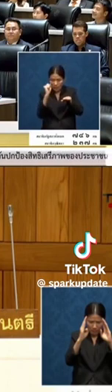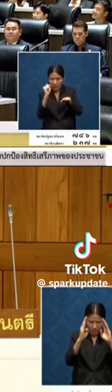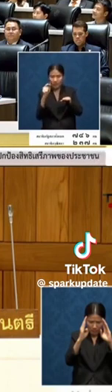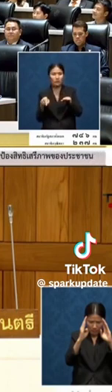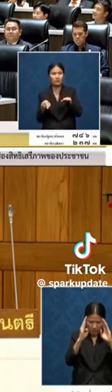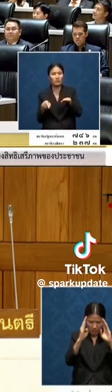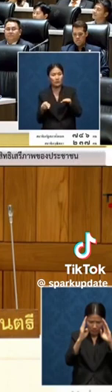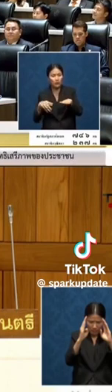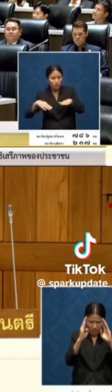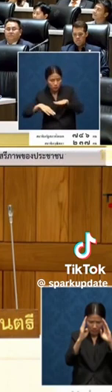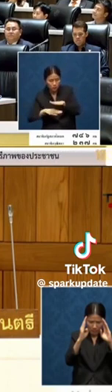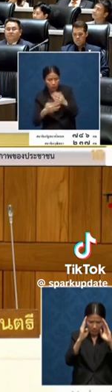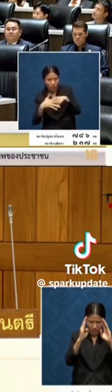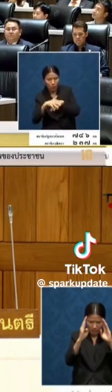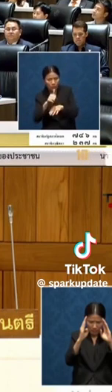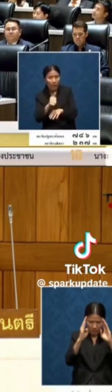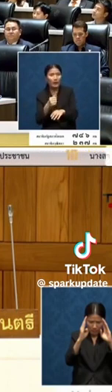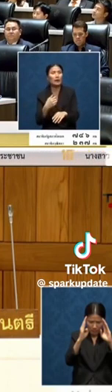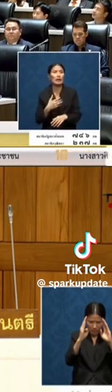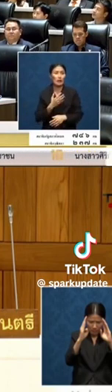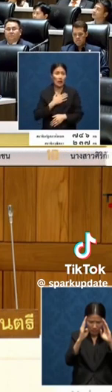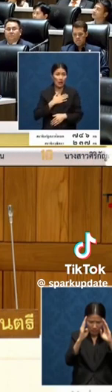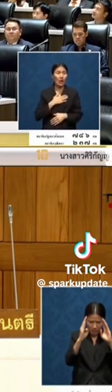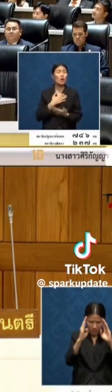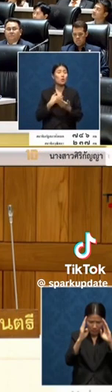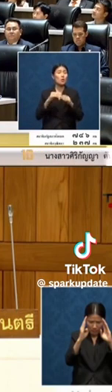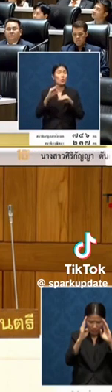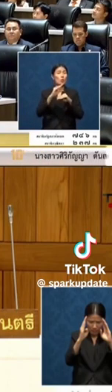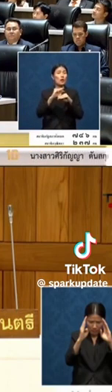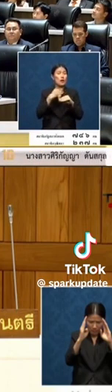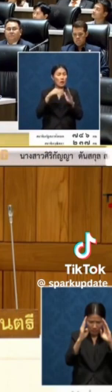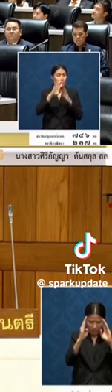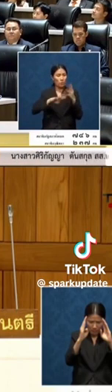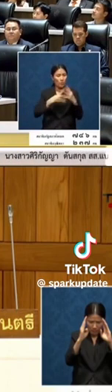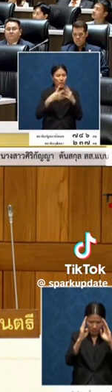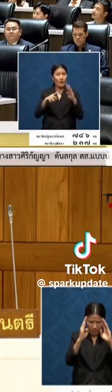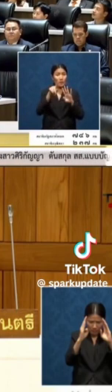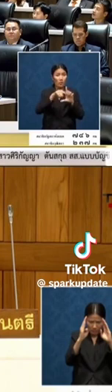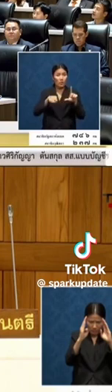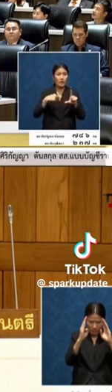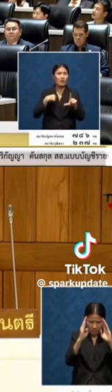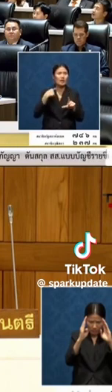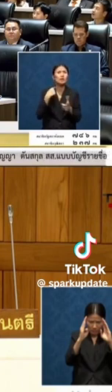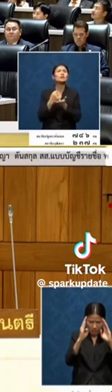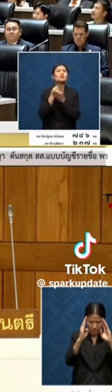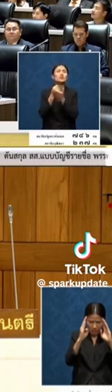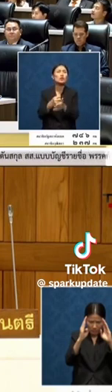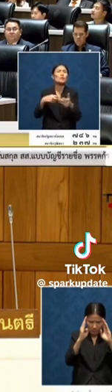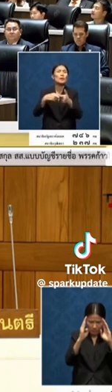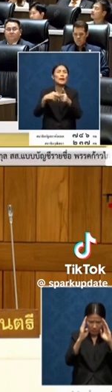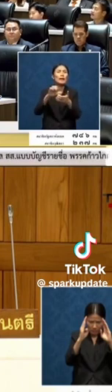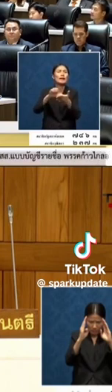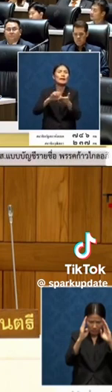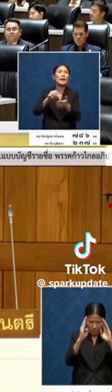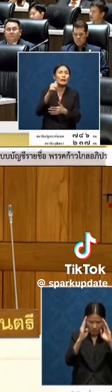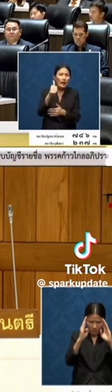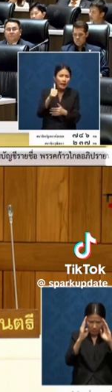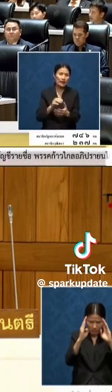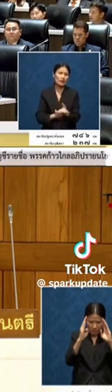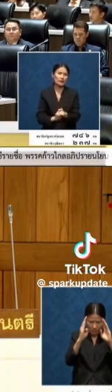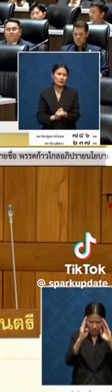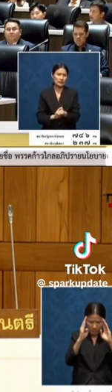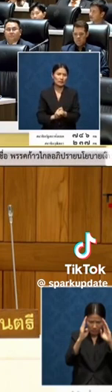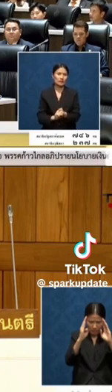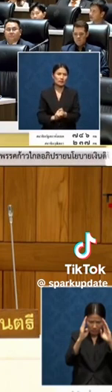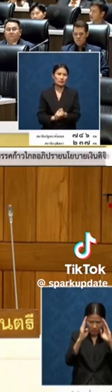ยสารร่วมแบบก้าวไกลนะครับแก้ไขปัญหาความผิดพลาดในอดีตของรัฐที่มองเป็นสายๆแบ่งเค้กเป็นลายๆแถมแบ่งแบบไร้มา